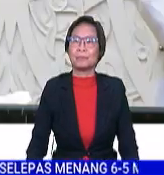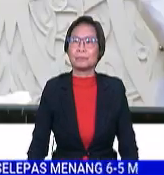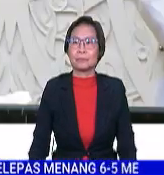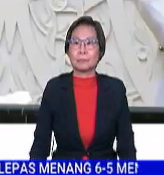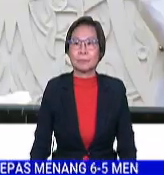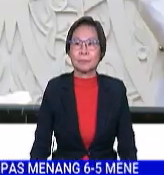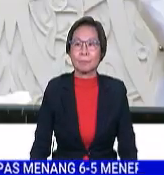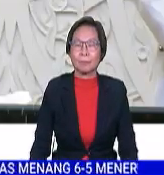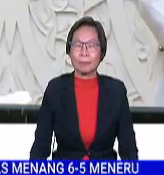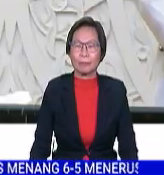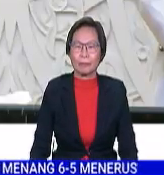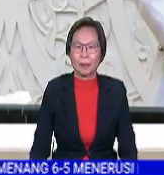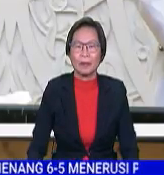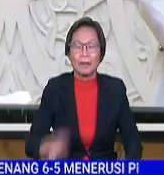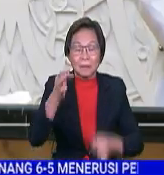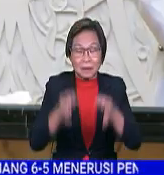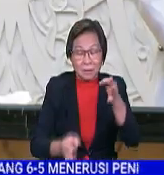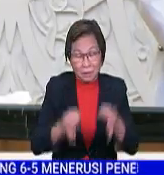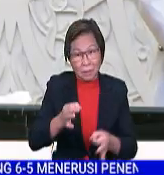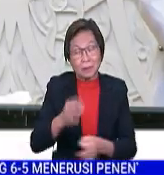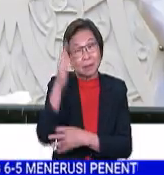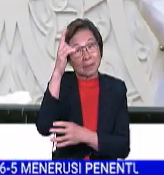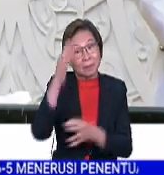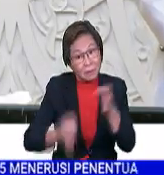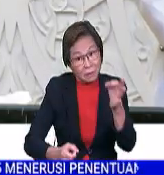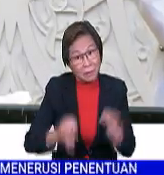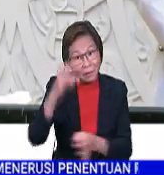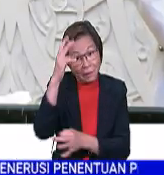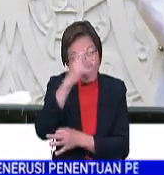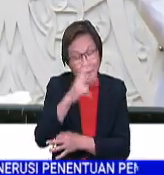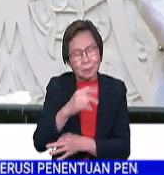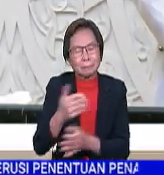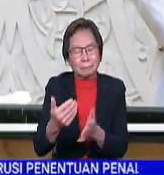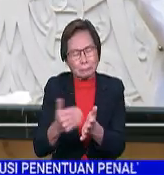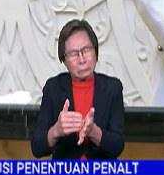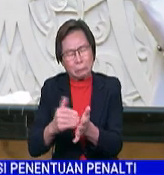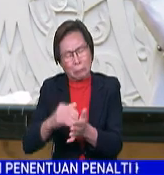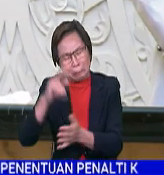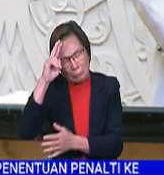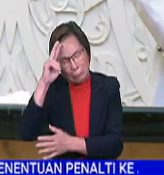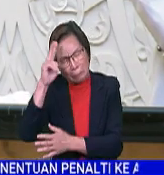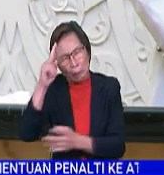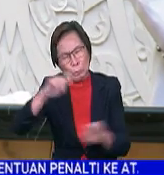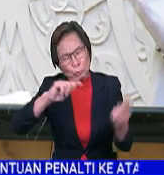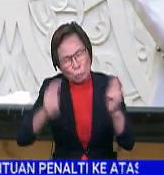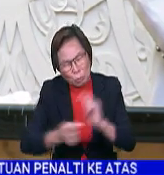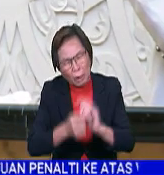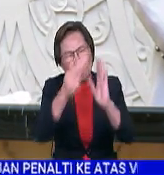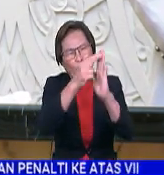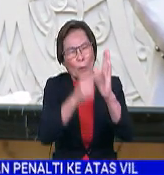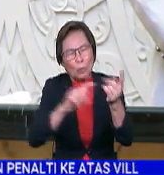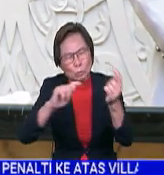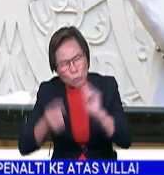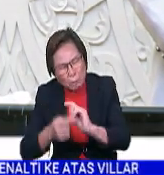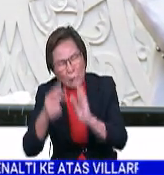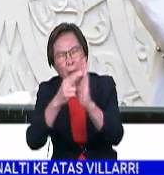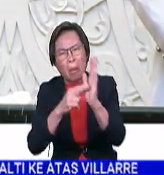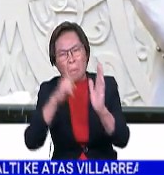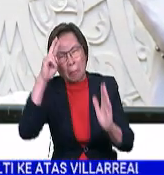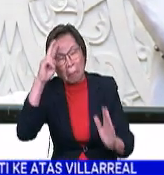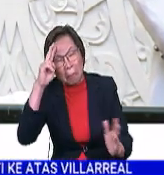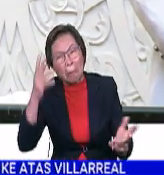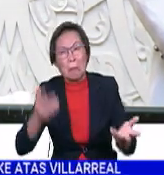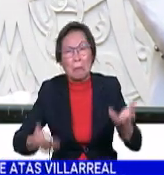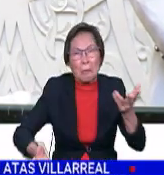menarik namun jika kerajaan sering menukar dasar